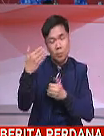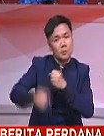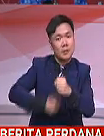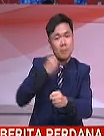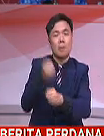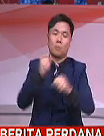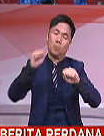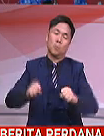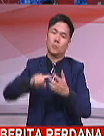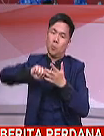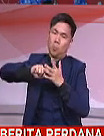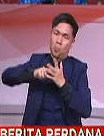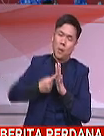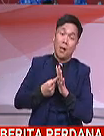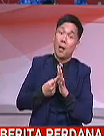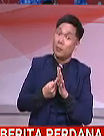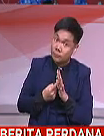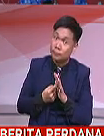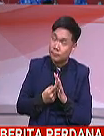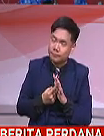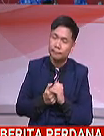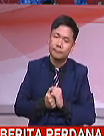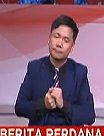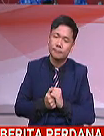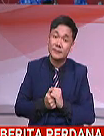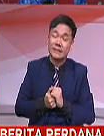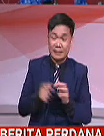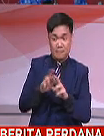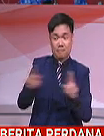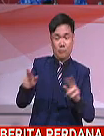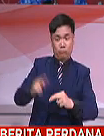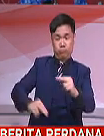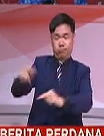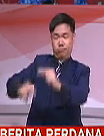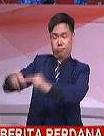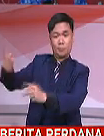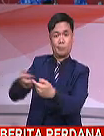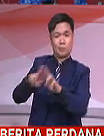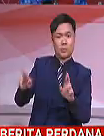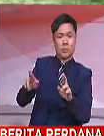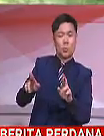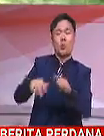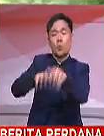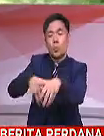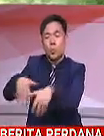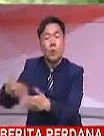boleh memulakan sekurang-kurangnya menyediakan infrastruktur untuk tanam moden.